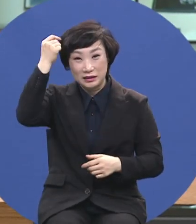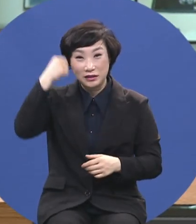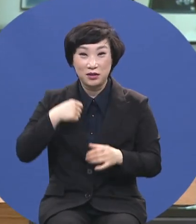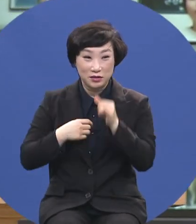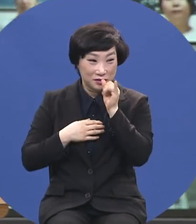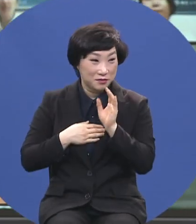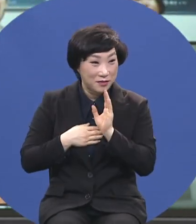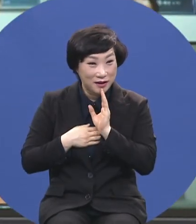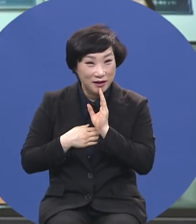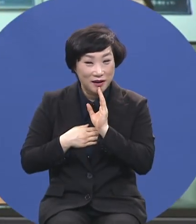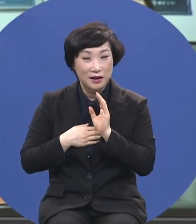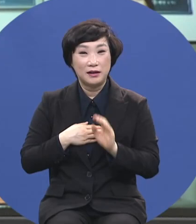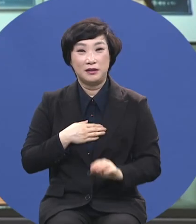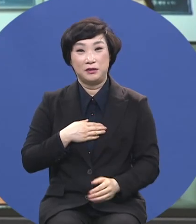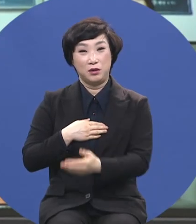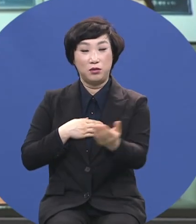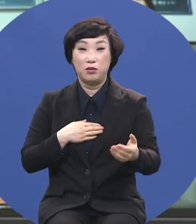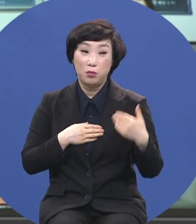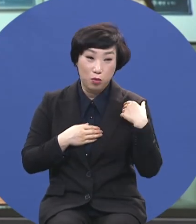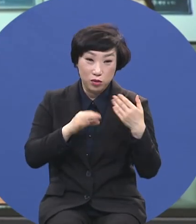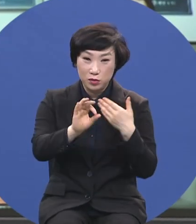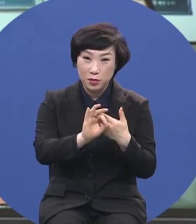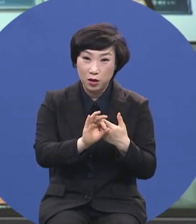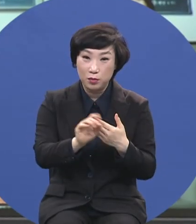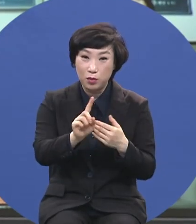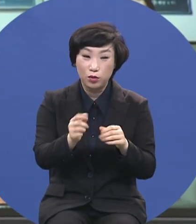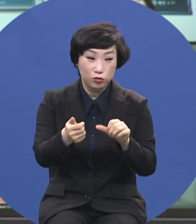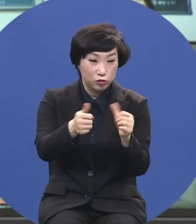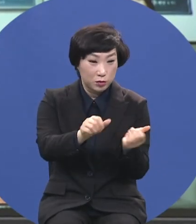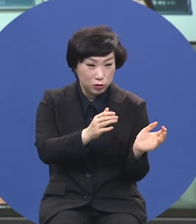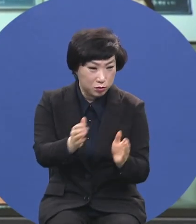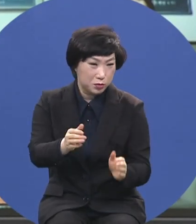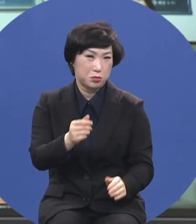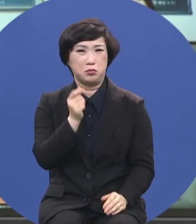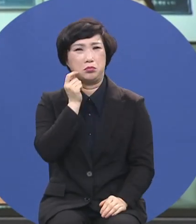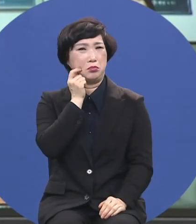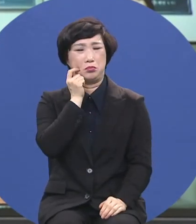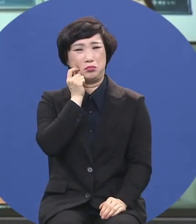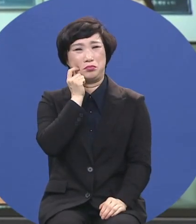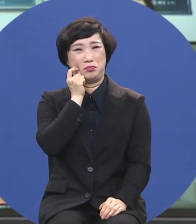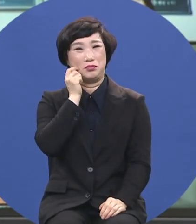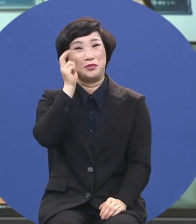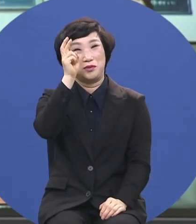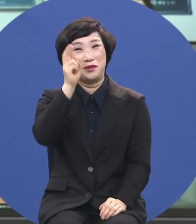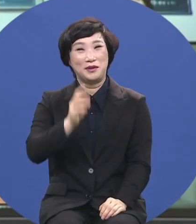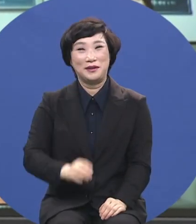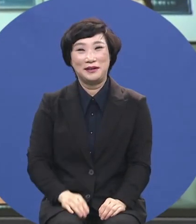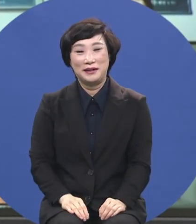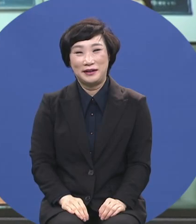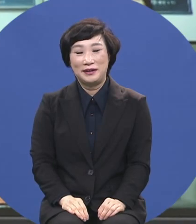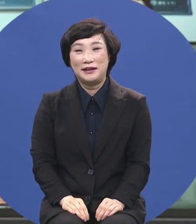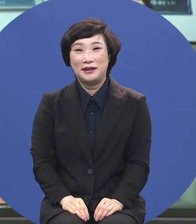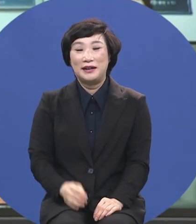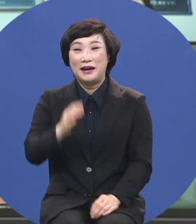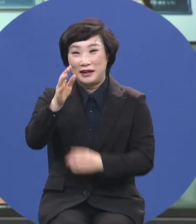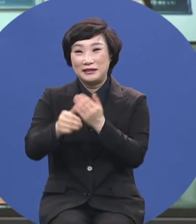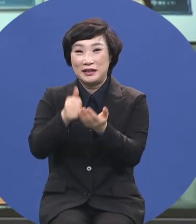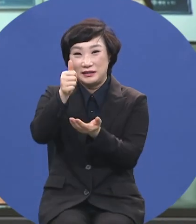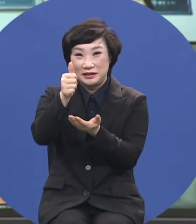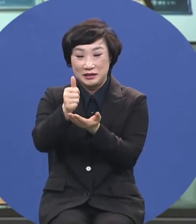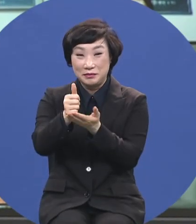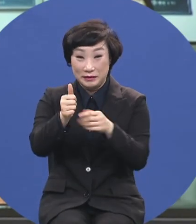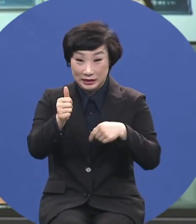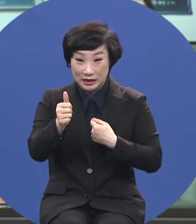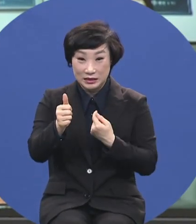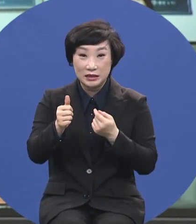느끼면 그 사람은 죽음의 준비를 할 수 없는 사람입니다. 하나님은 자신이